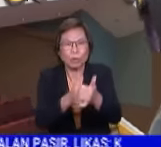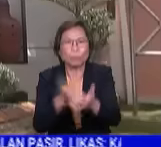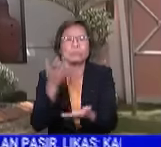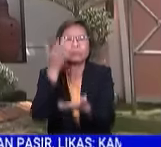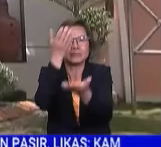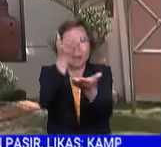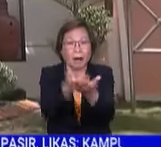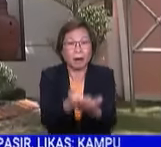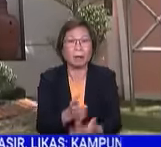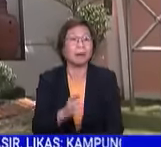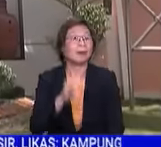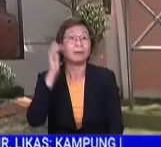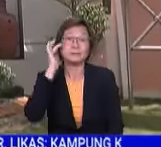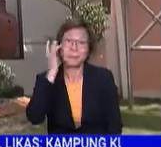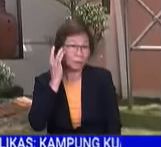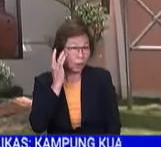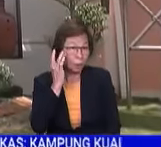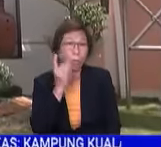kongsi.